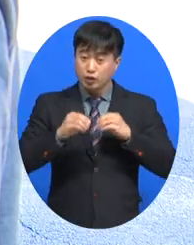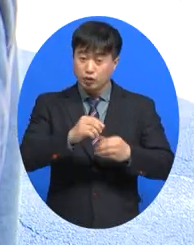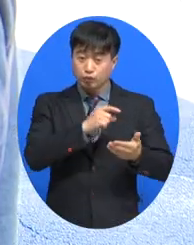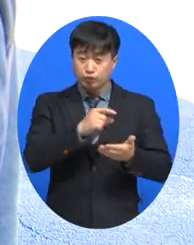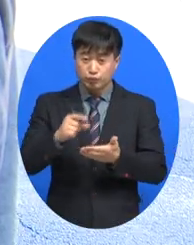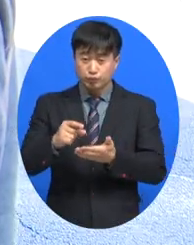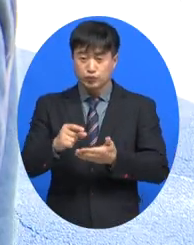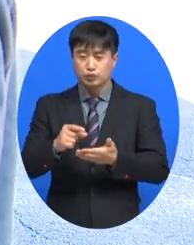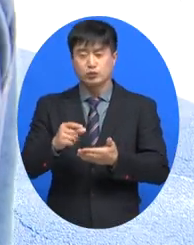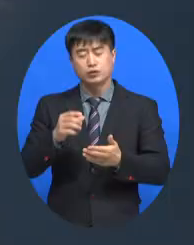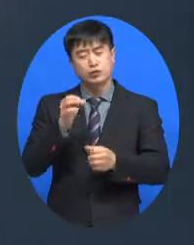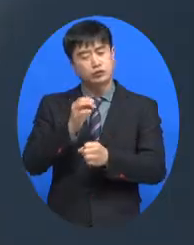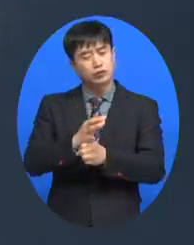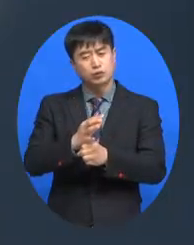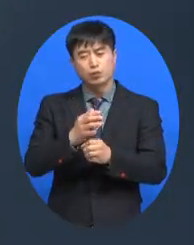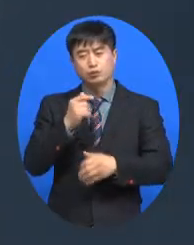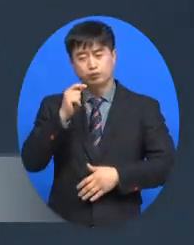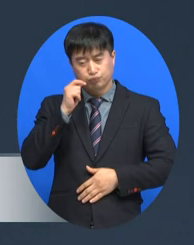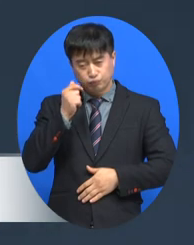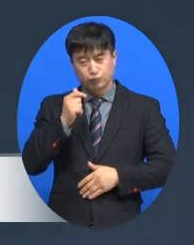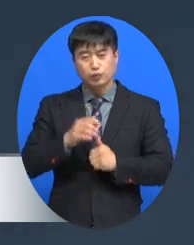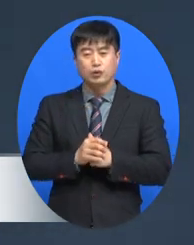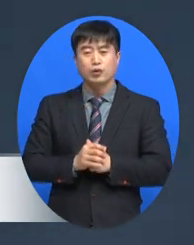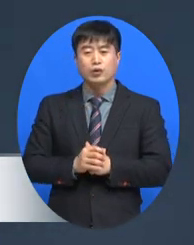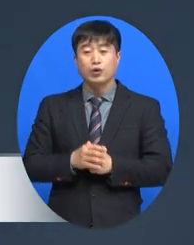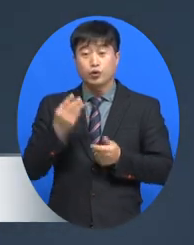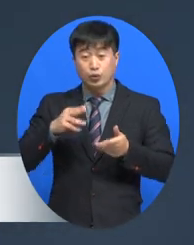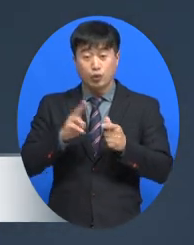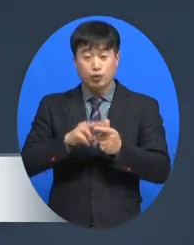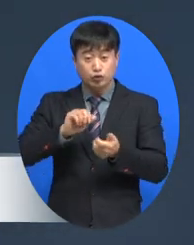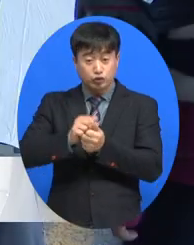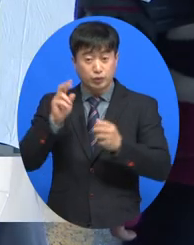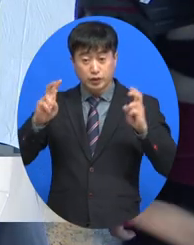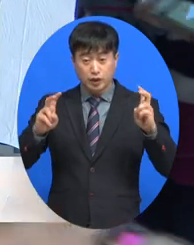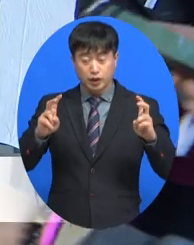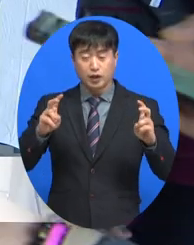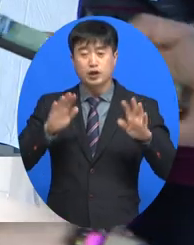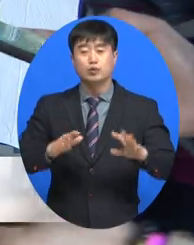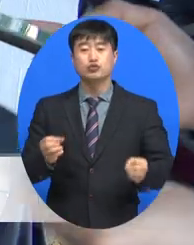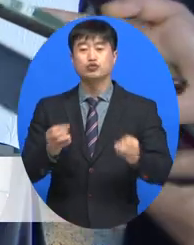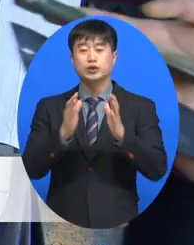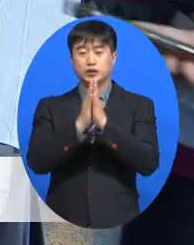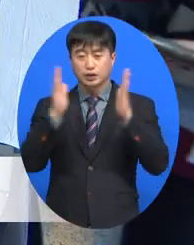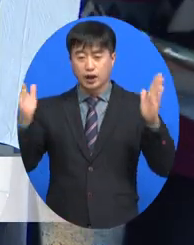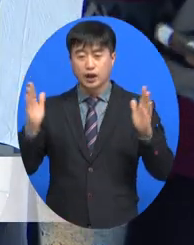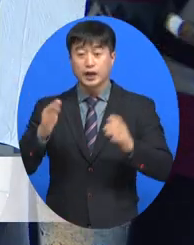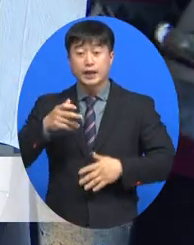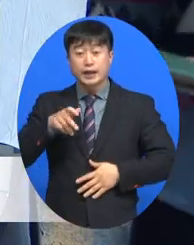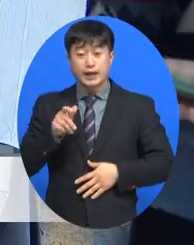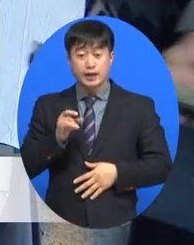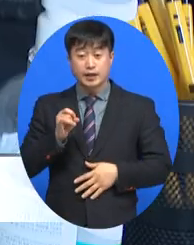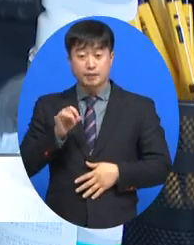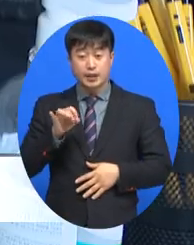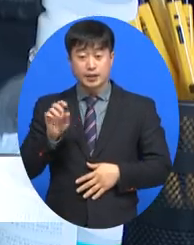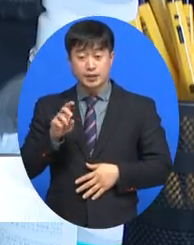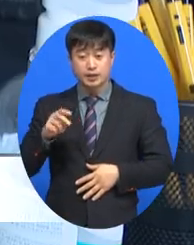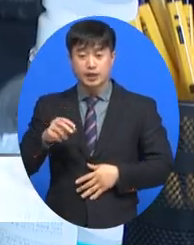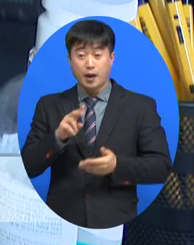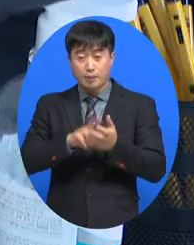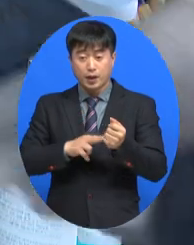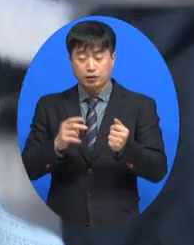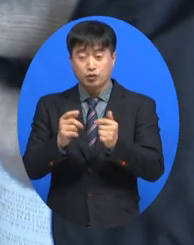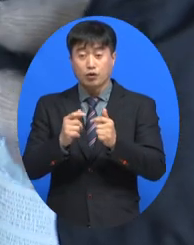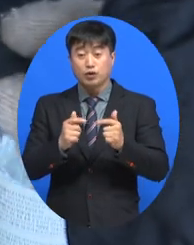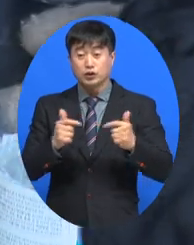소비자의 선택을 받기 힘든 구조입니다. 이에 경기도와 경기도 주식회사가 이번 페스티벌을 개최해 K파츠의 판로